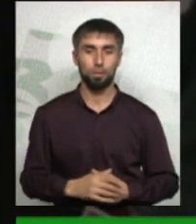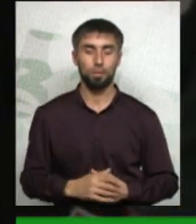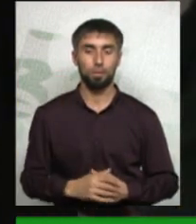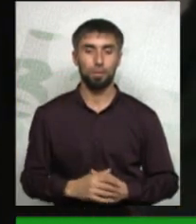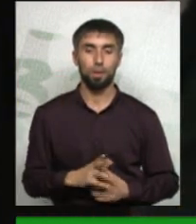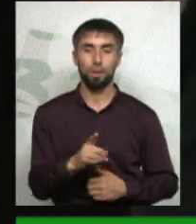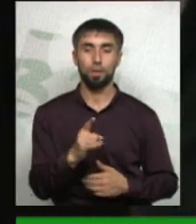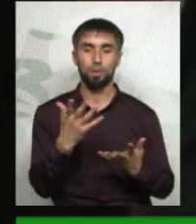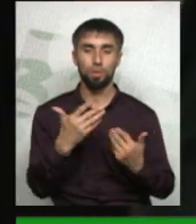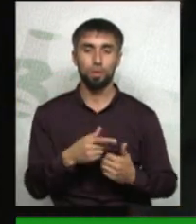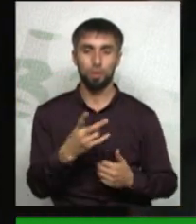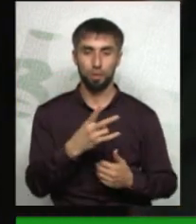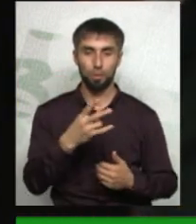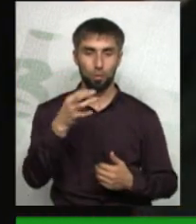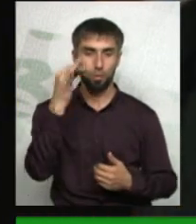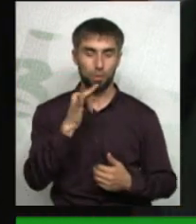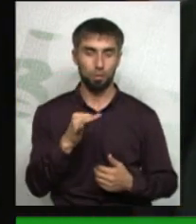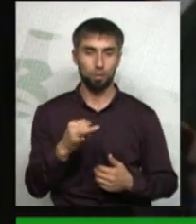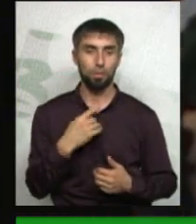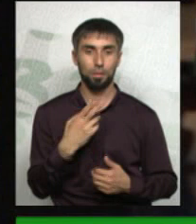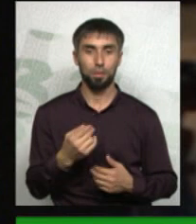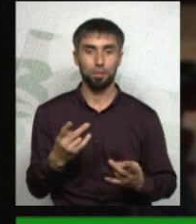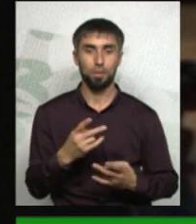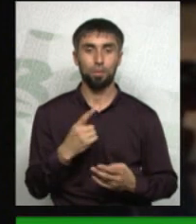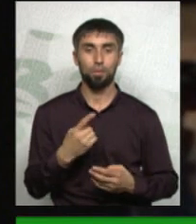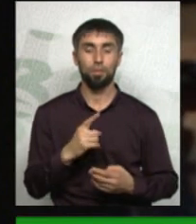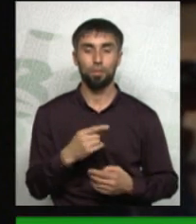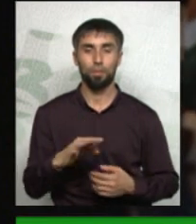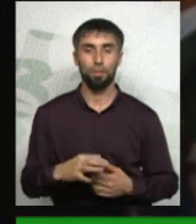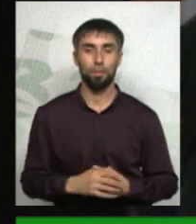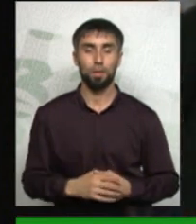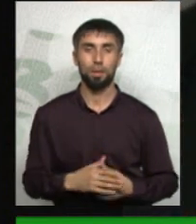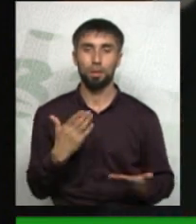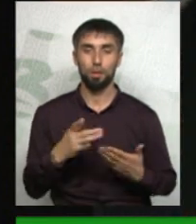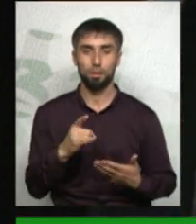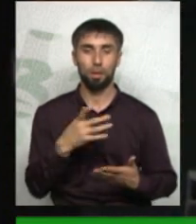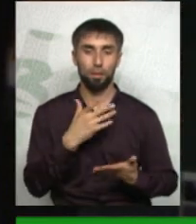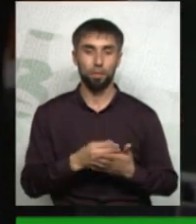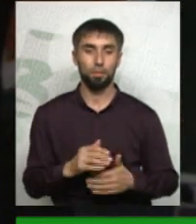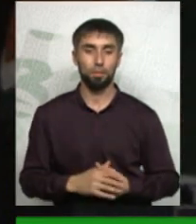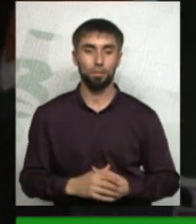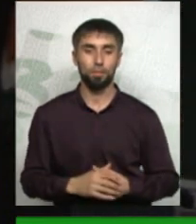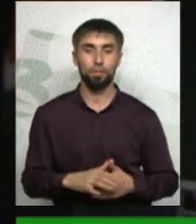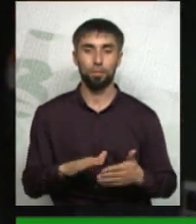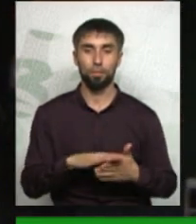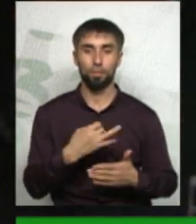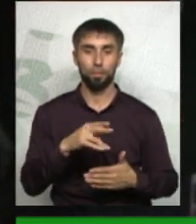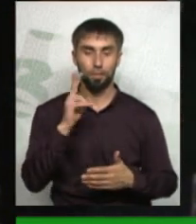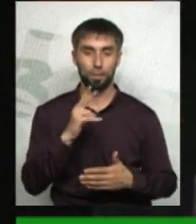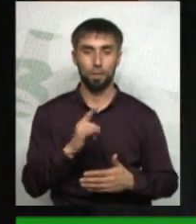Как ты считаешь, нужно их помнить, знать? Да, нужно. Почему? Потому что если ты своих тейпов не